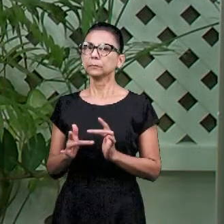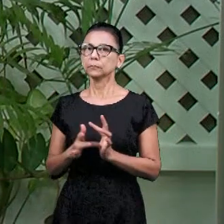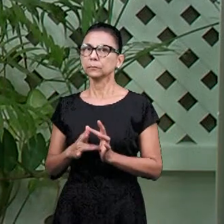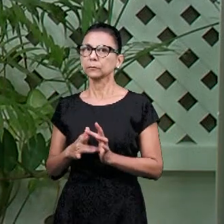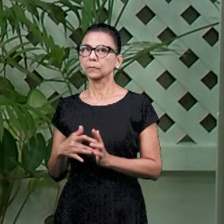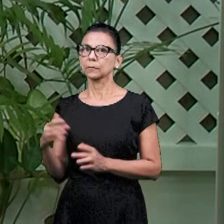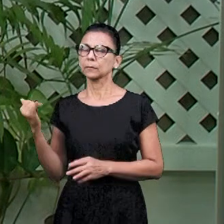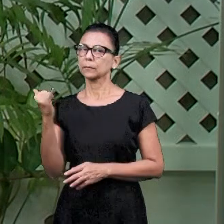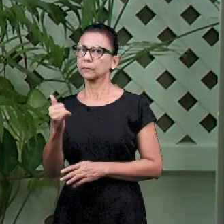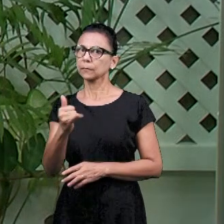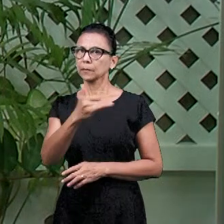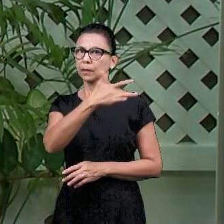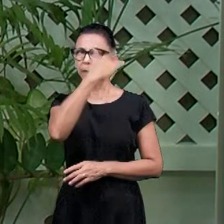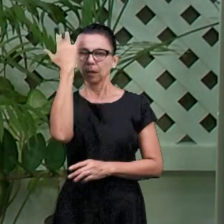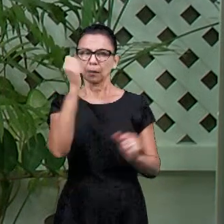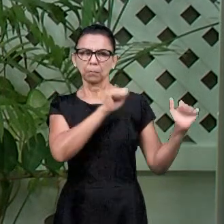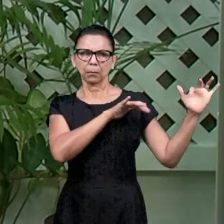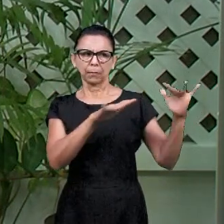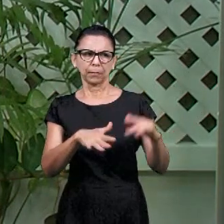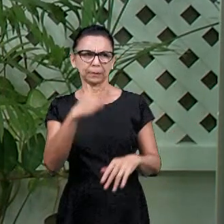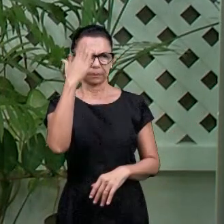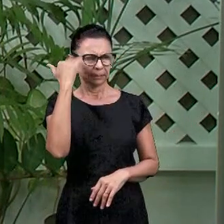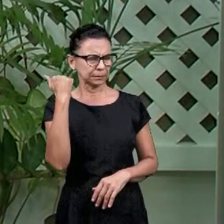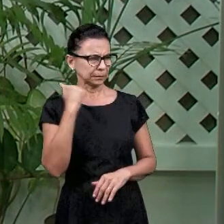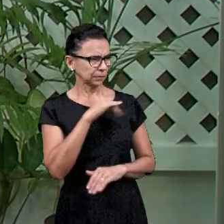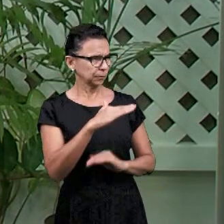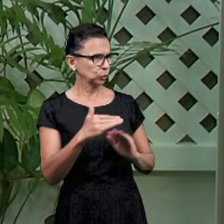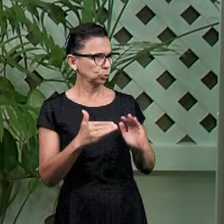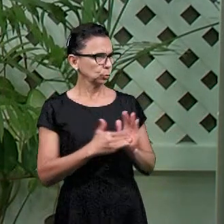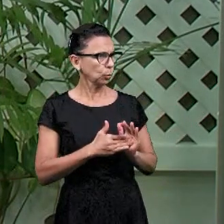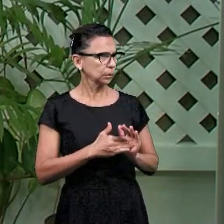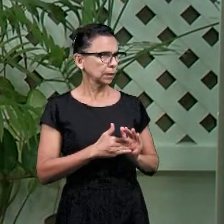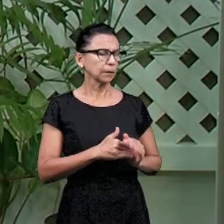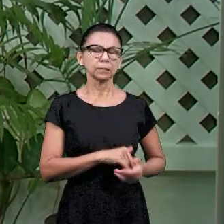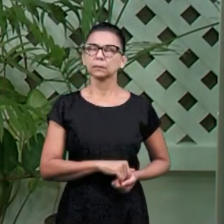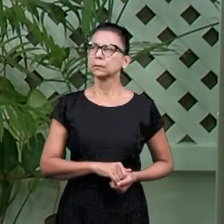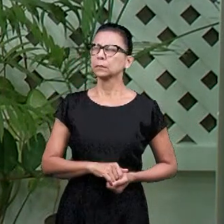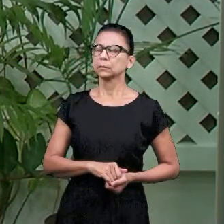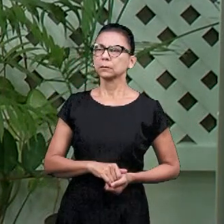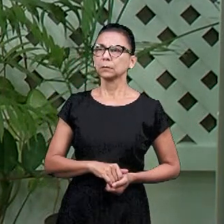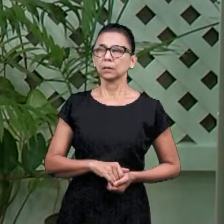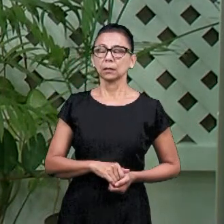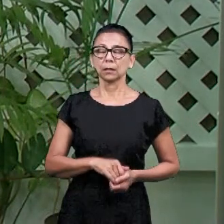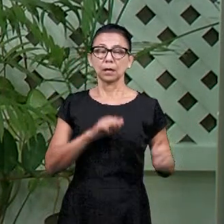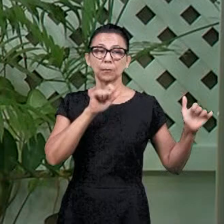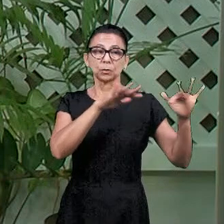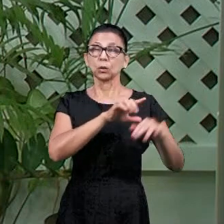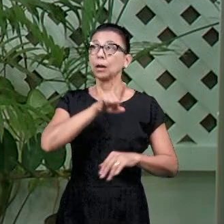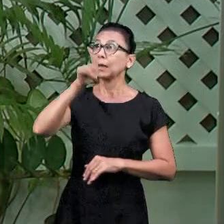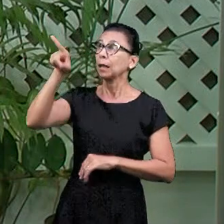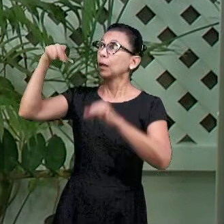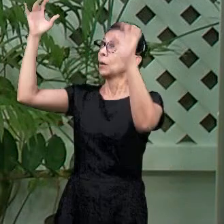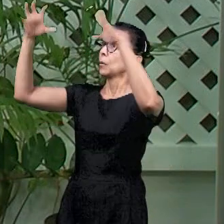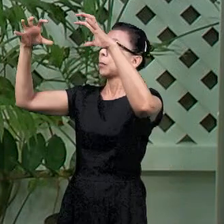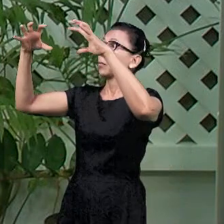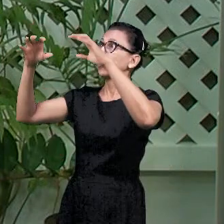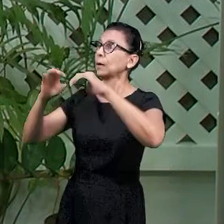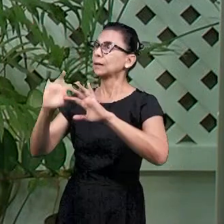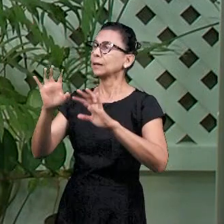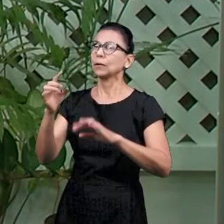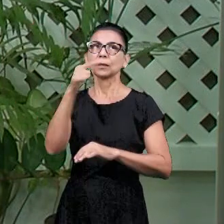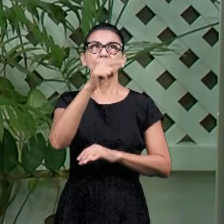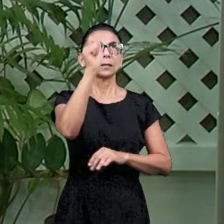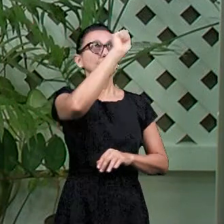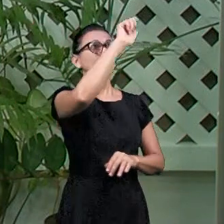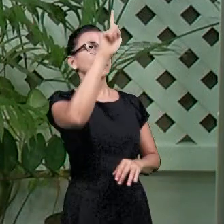tout. La foule connaît tout. Quand on regarde d'un côté, ah, il va pleuvoir.